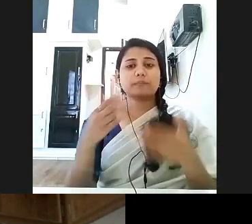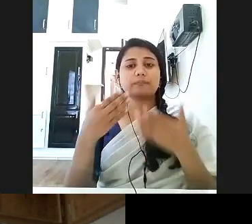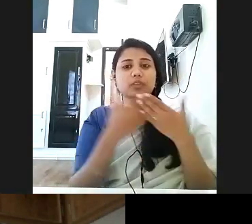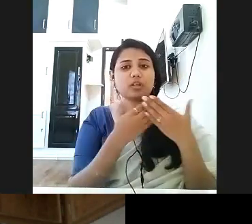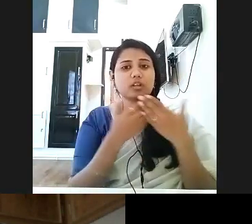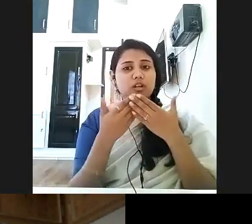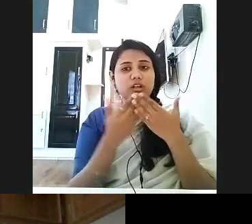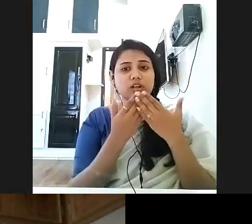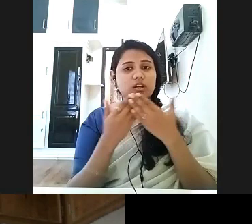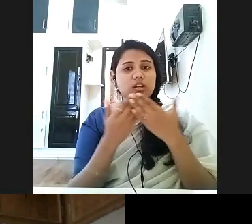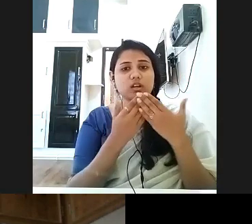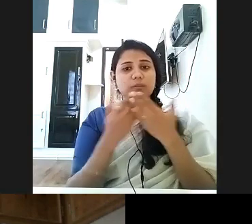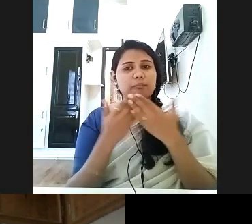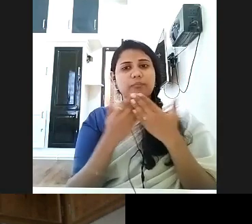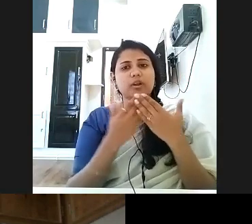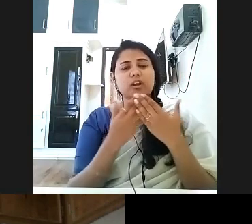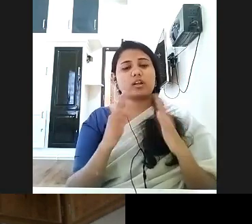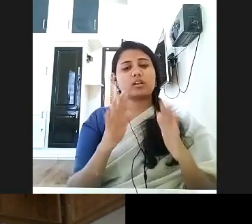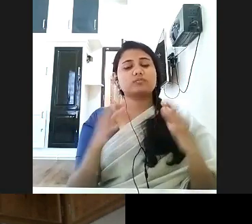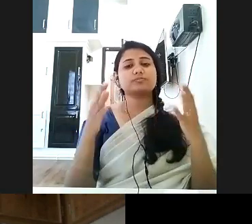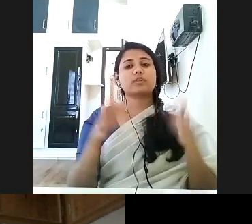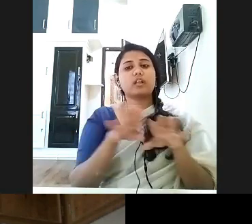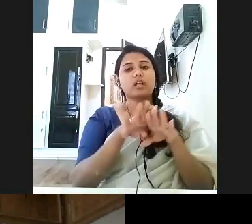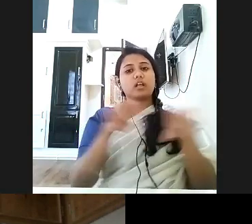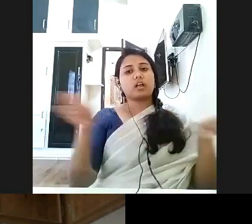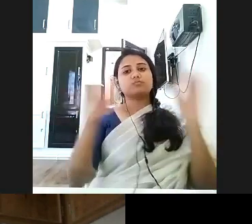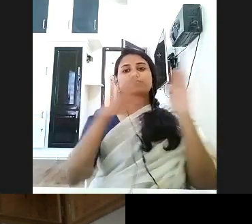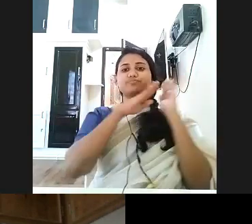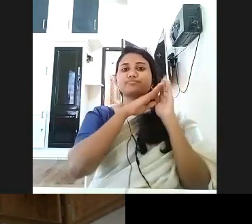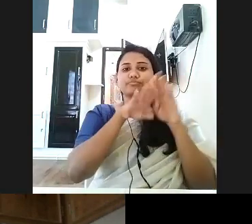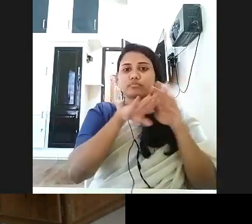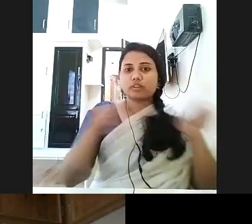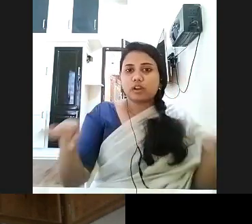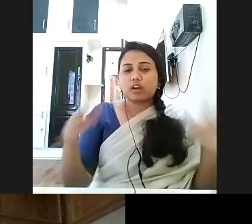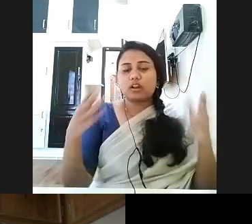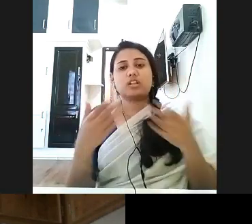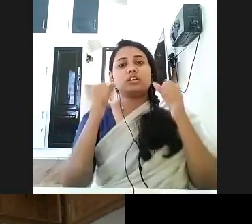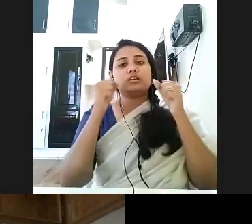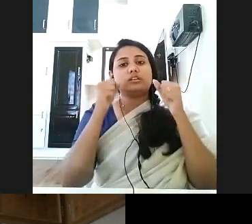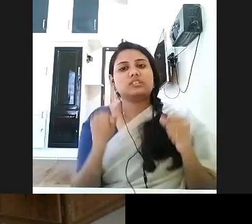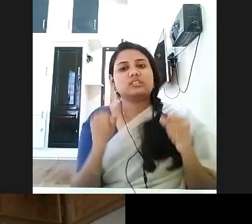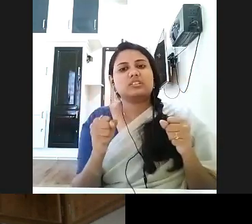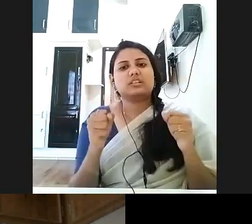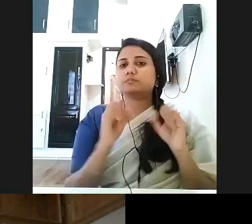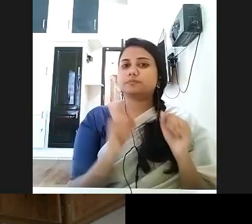ആള് കടന്നിട്ടാണ് പഠിക്കുള്ളൂ. ഇരിക്കാൻ ബുദ്ധിമുട്ടാണ്. ഒരുപാട് നേരം ഇരിക്കാൻ കൂട്ടാക്കണില്ല.